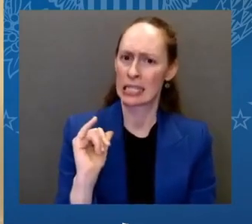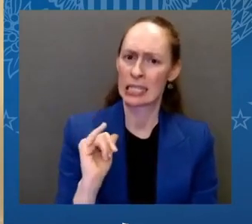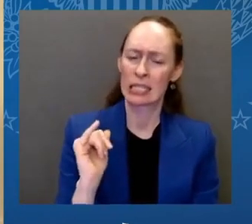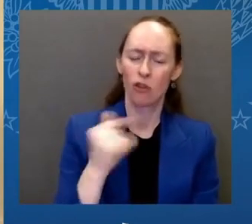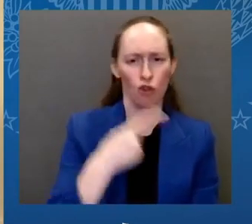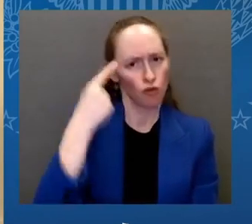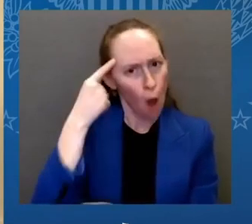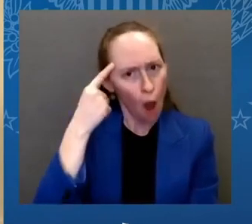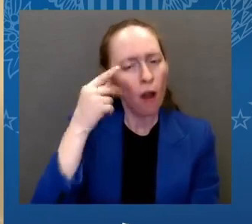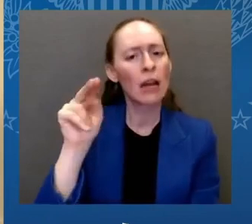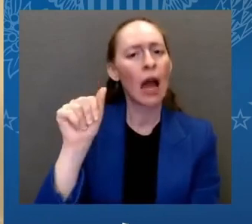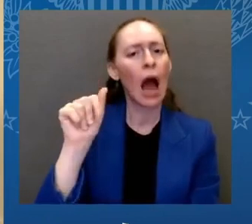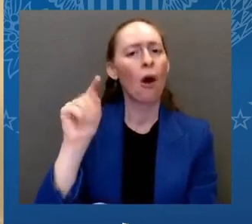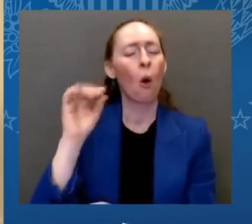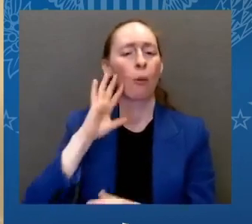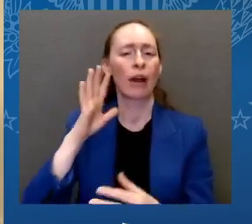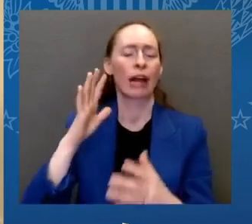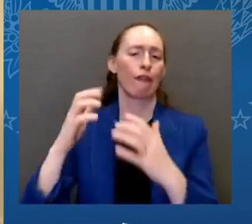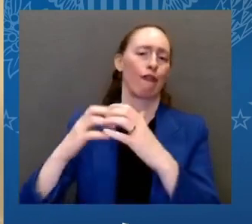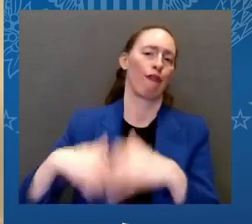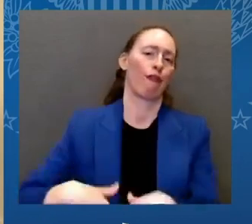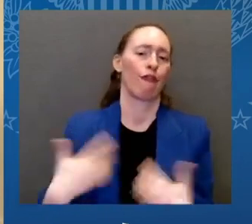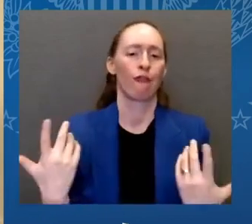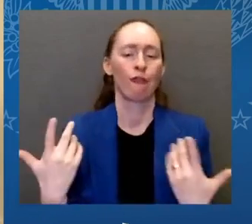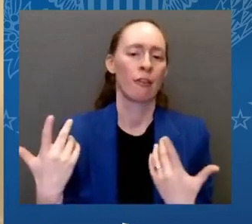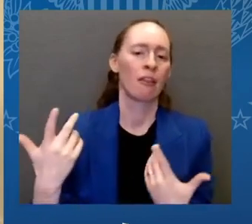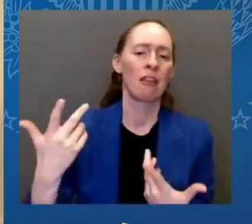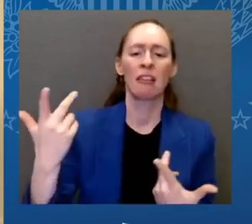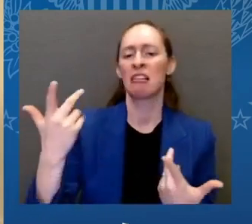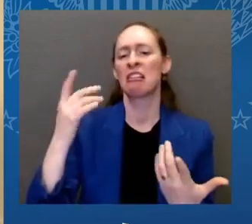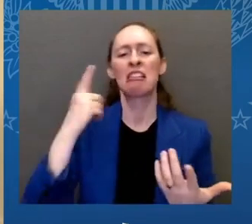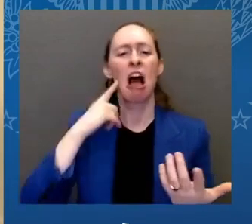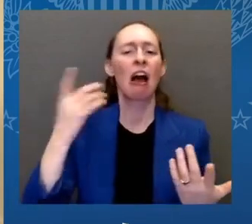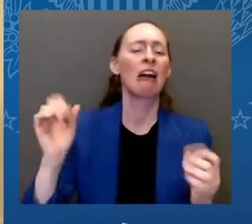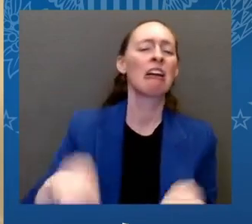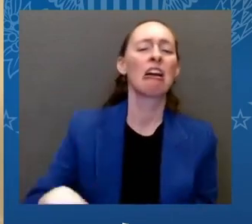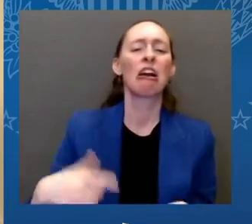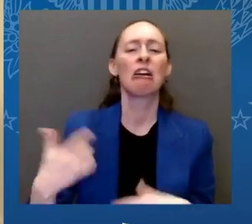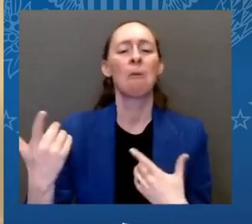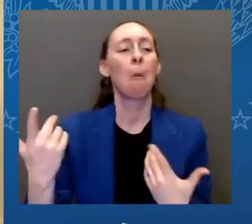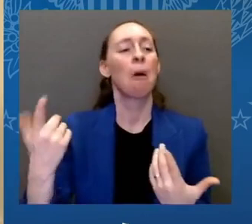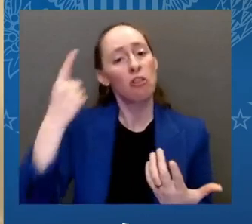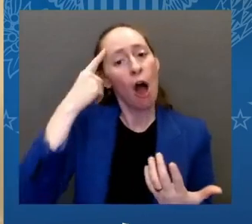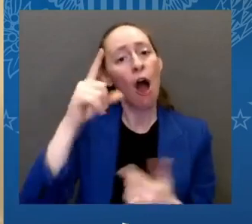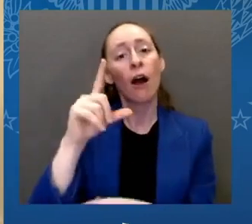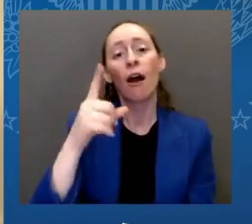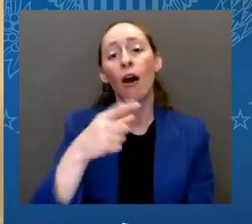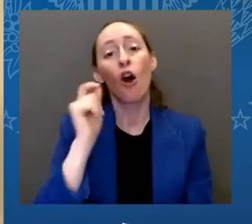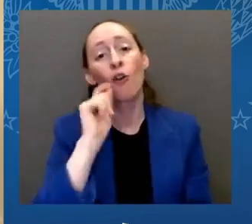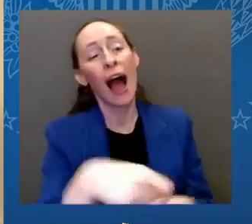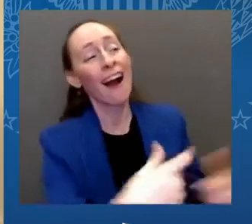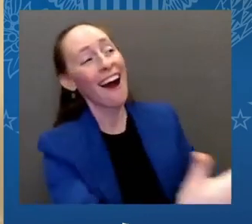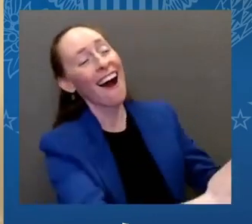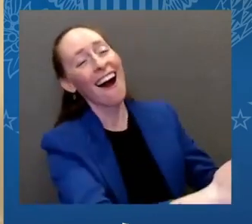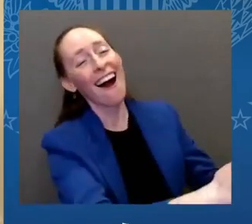може зламати хребет Заходу, Україні, і що готові українці будуть прийняти їх